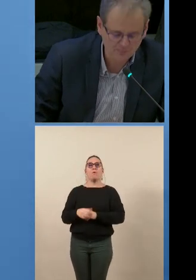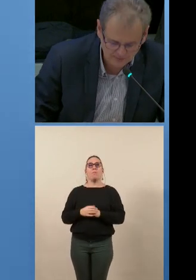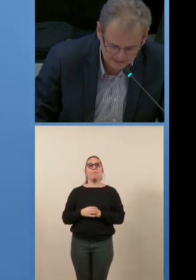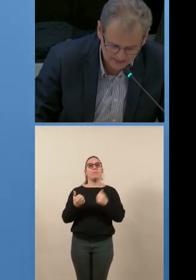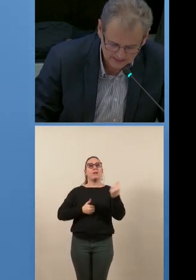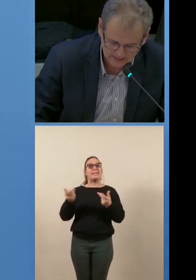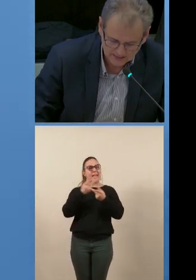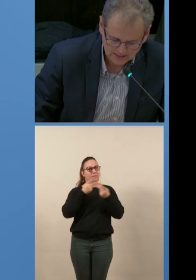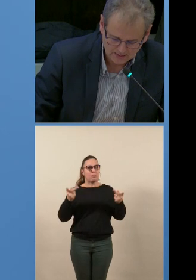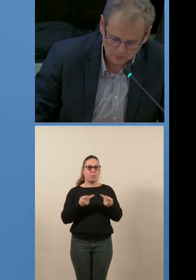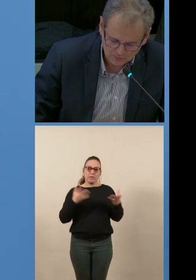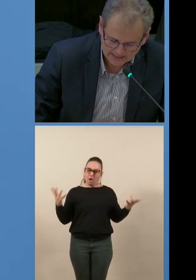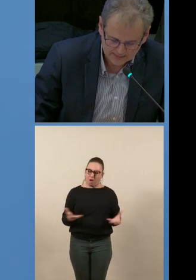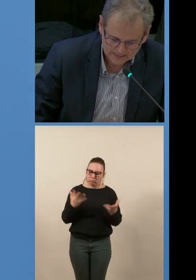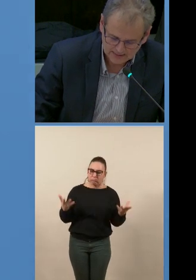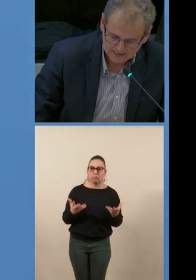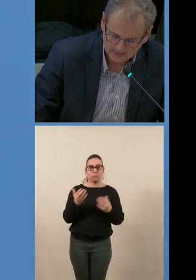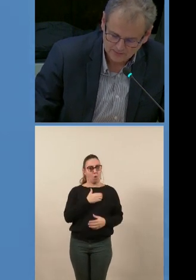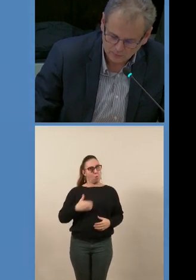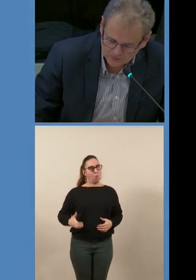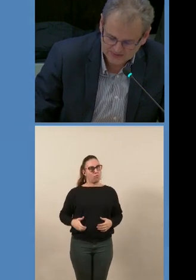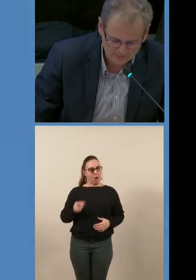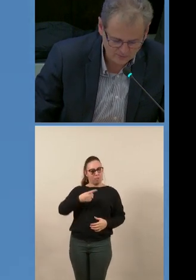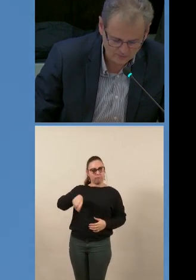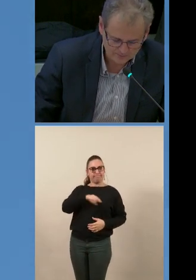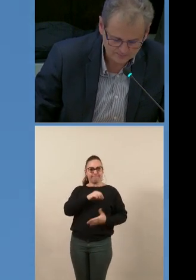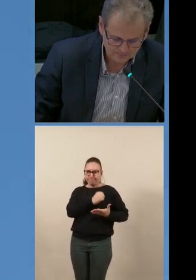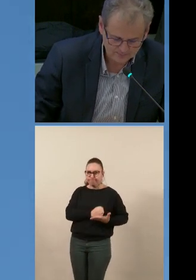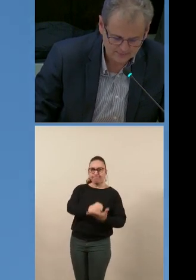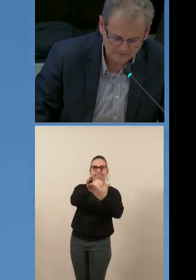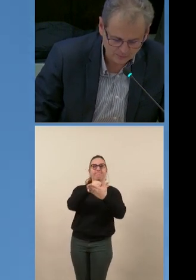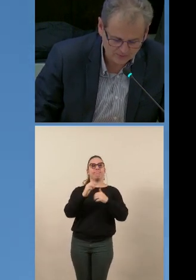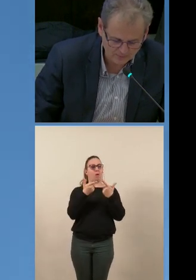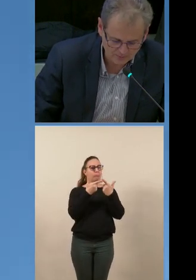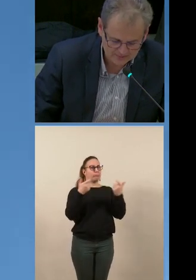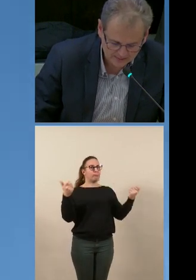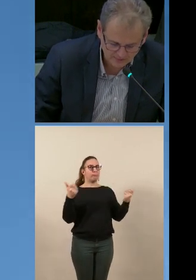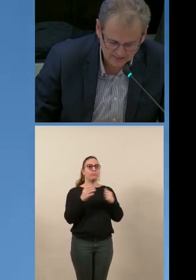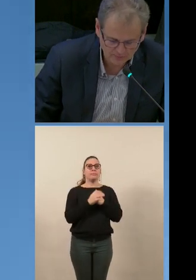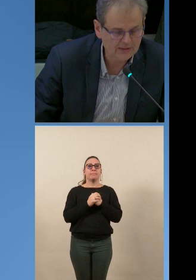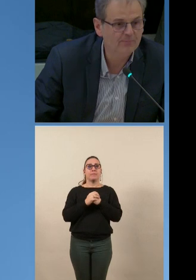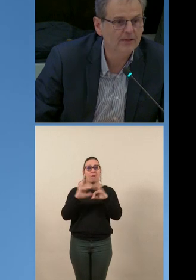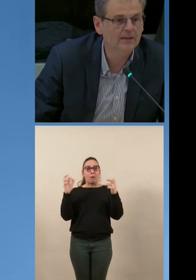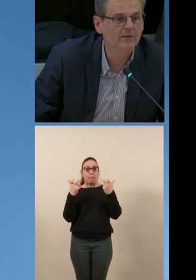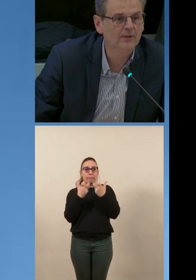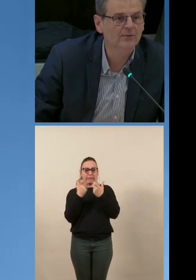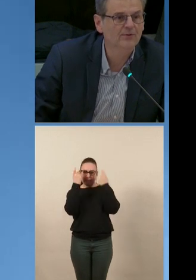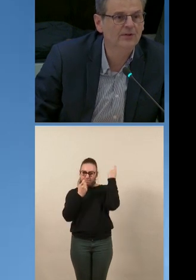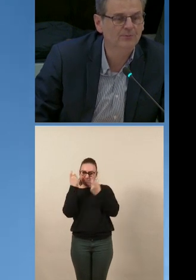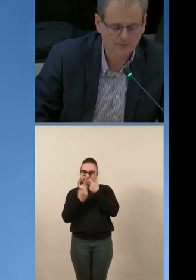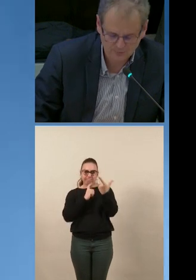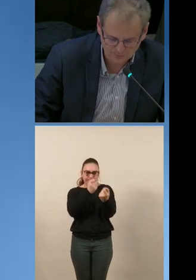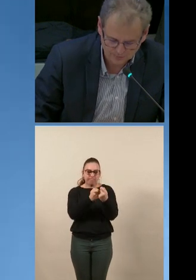service public communal dans toutes ses dimensions avec notamment une tarification adaptée dans les